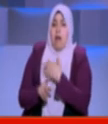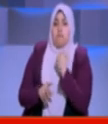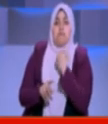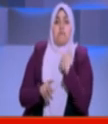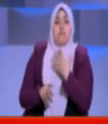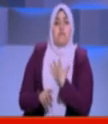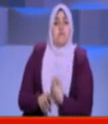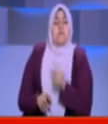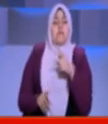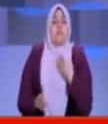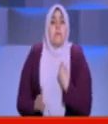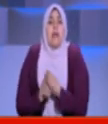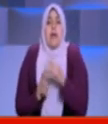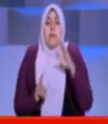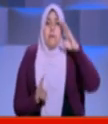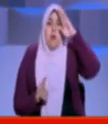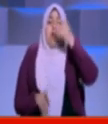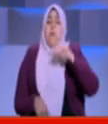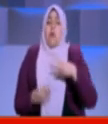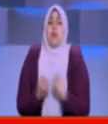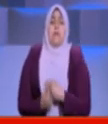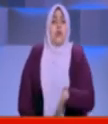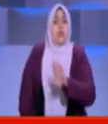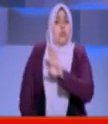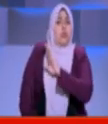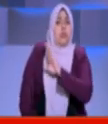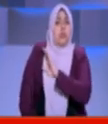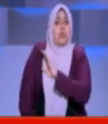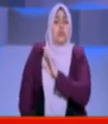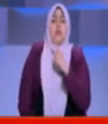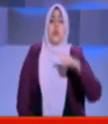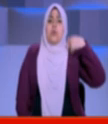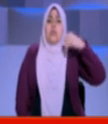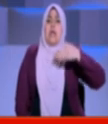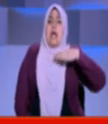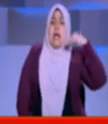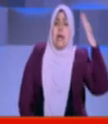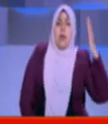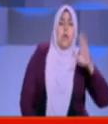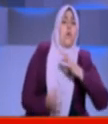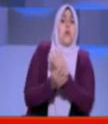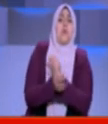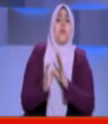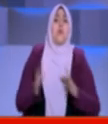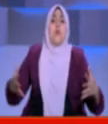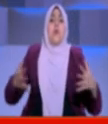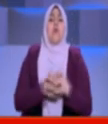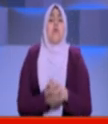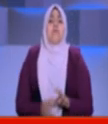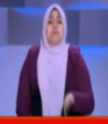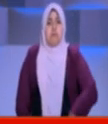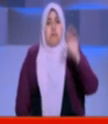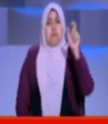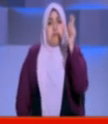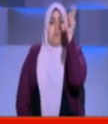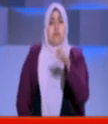يتحدث حول الفصائل المسلحة وحول الأجندات الخارجية وهذه المسميات، لكون القوى السياسية عندما